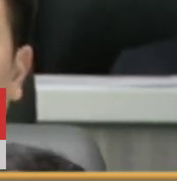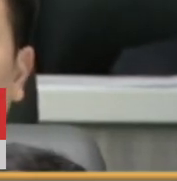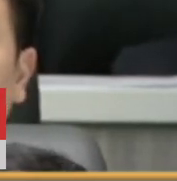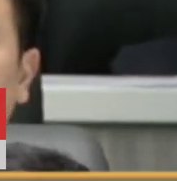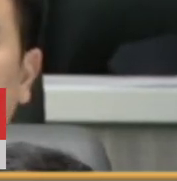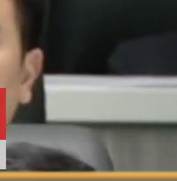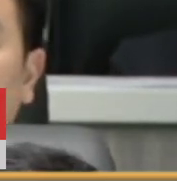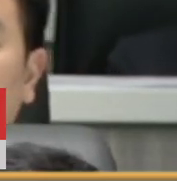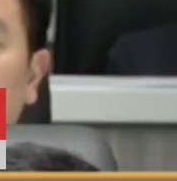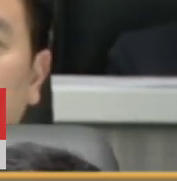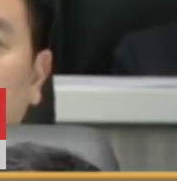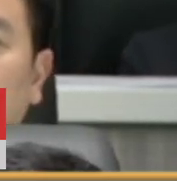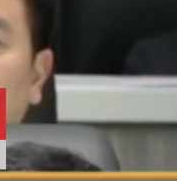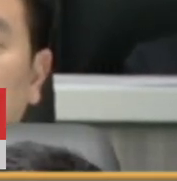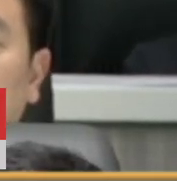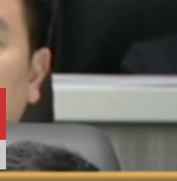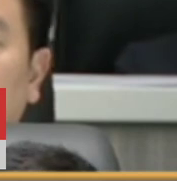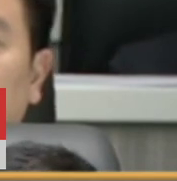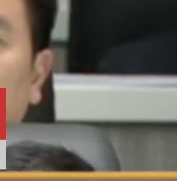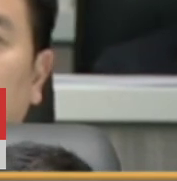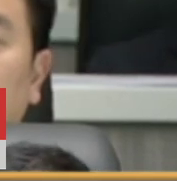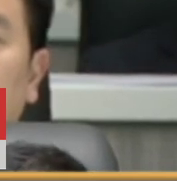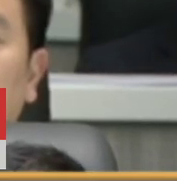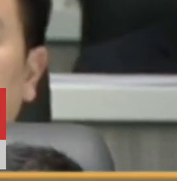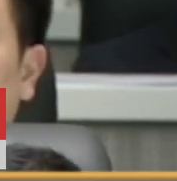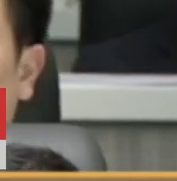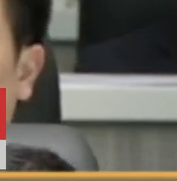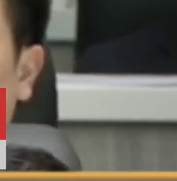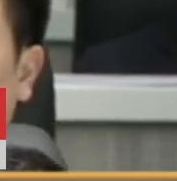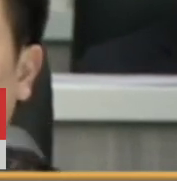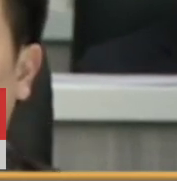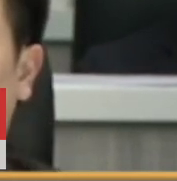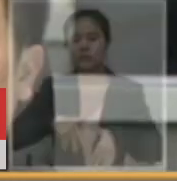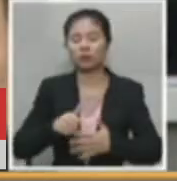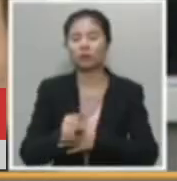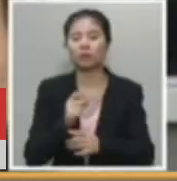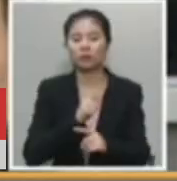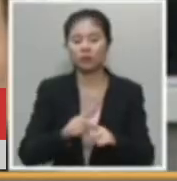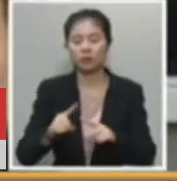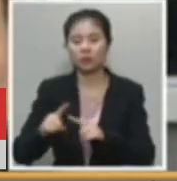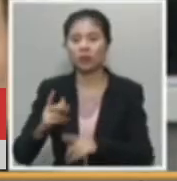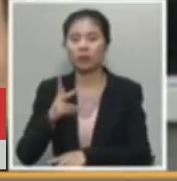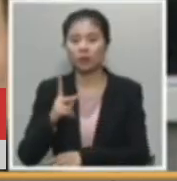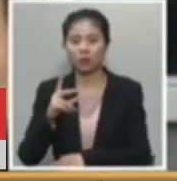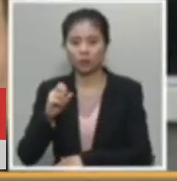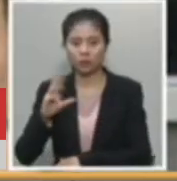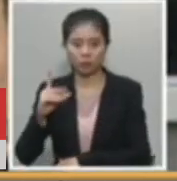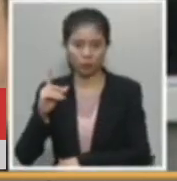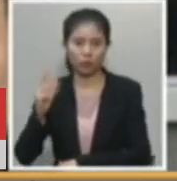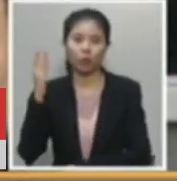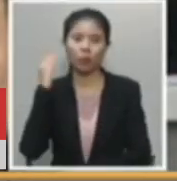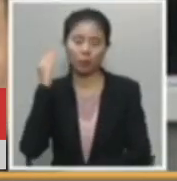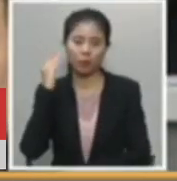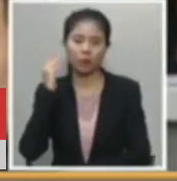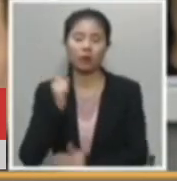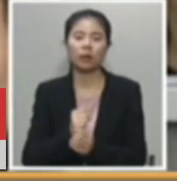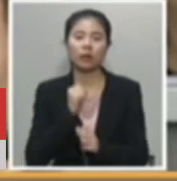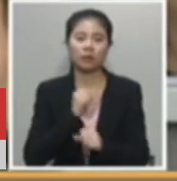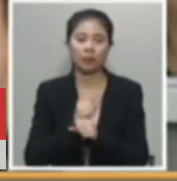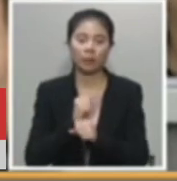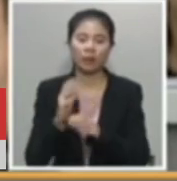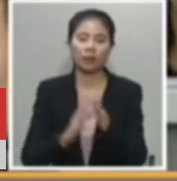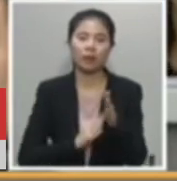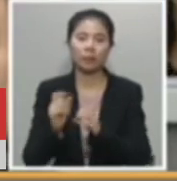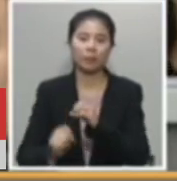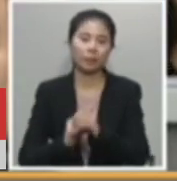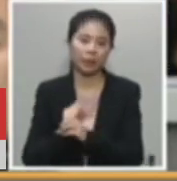าณที่ช่วยเหลือพี่น้องประชาชนส่วนใหญ่แล้วคสช.ในอดีตที่ผ่านมา 5-6 ปีได้